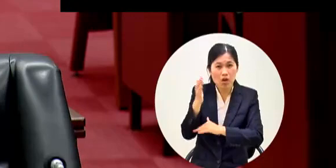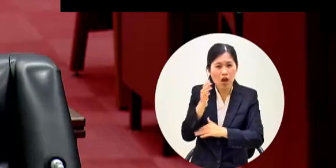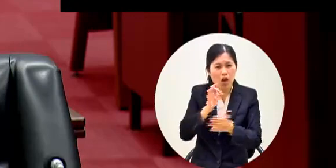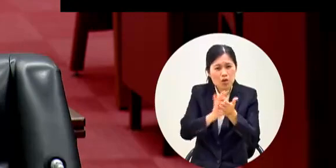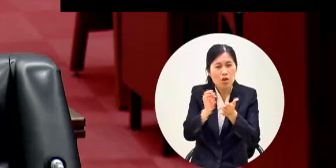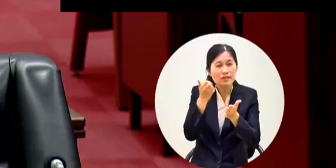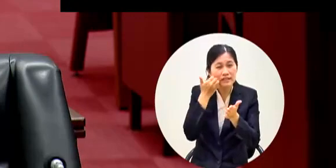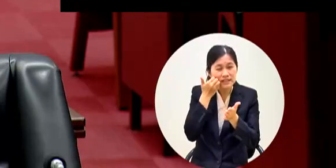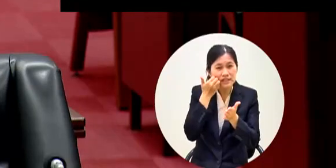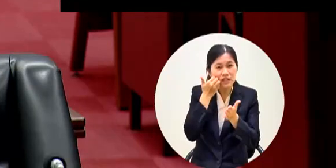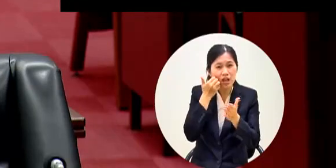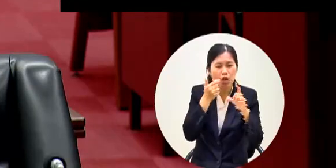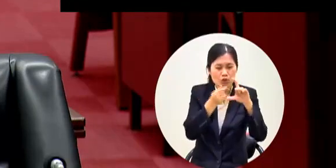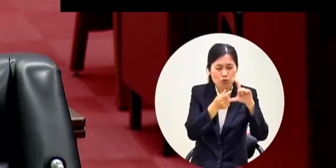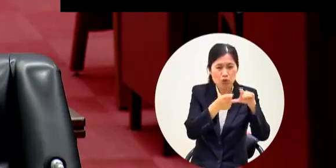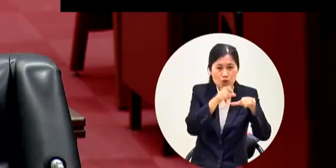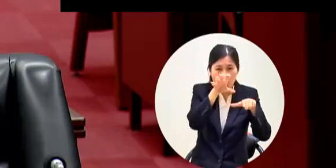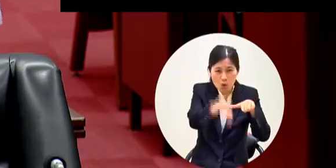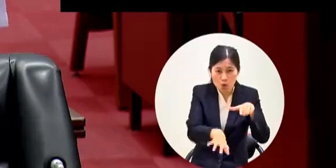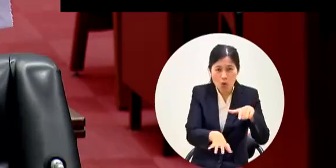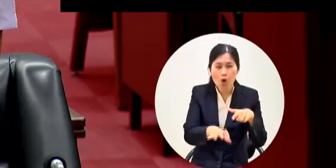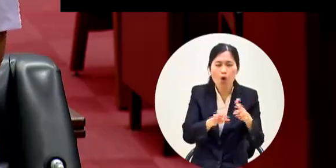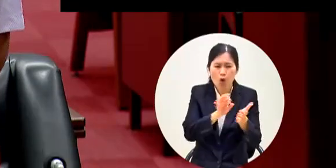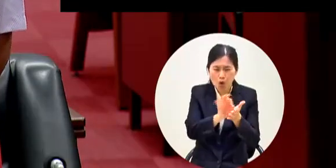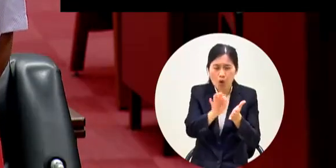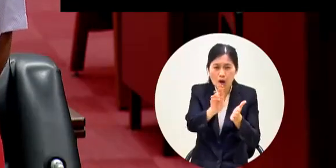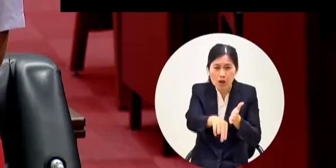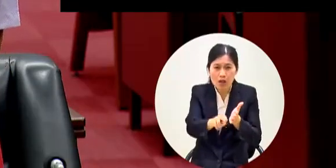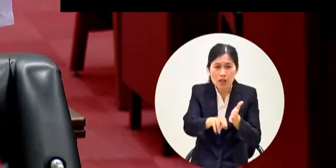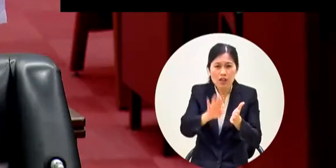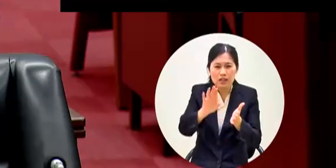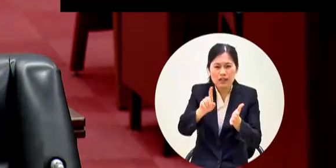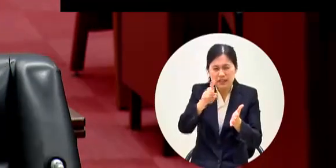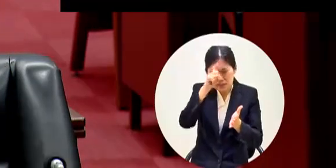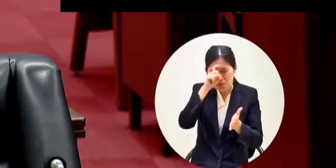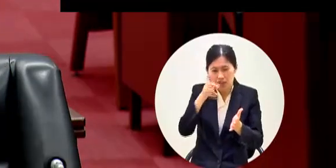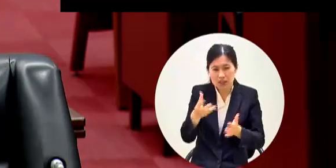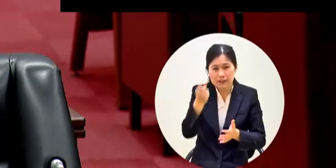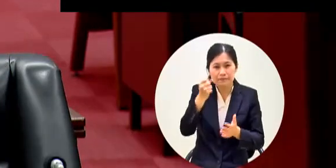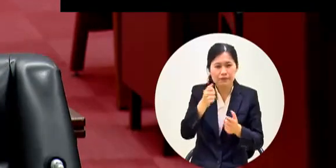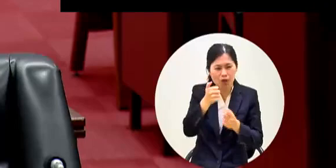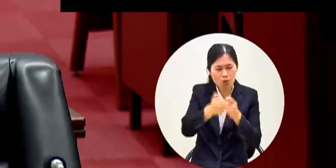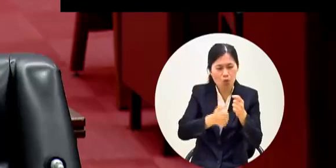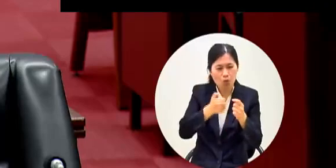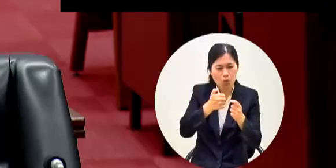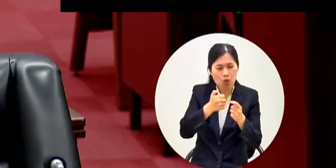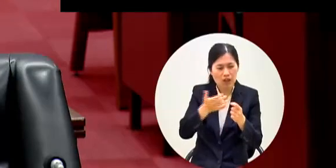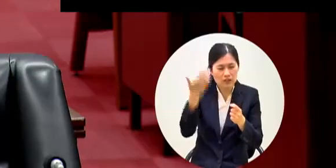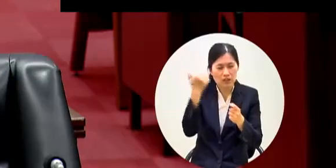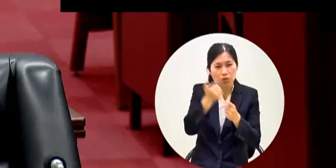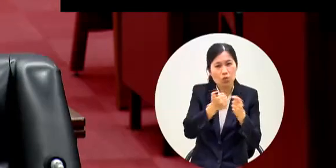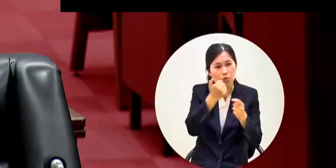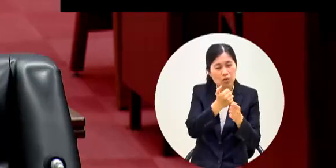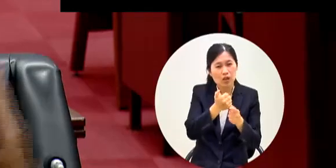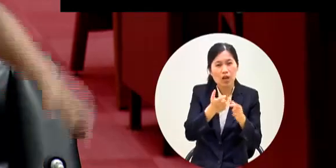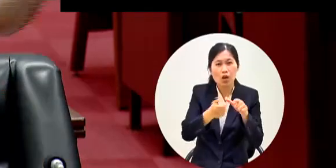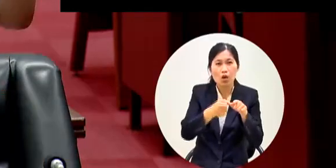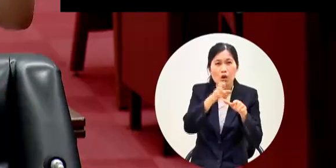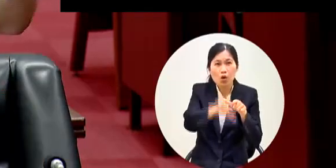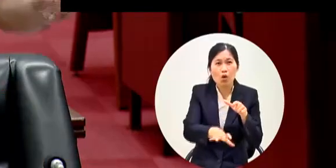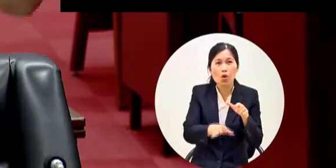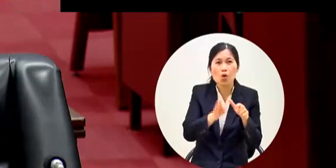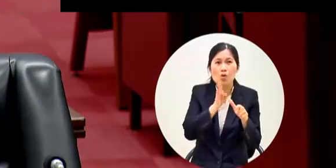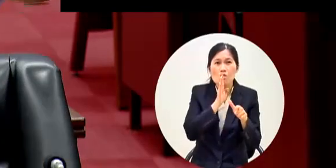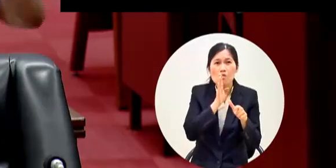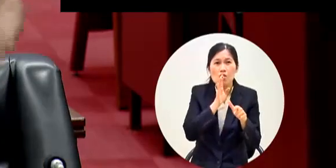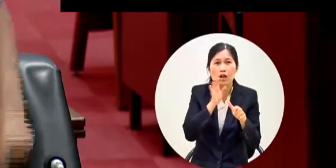任委，他已经协助，所以这个救国团我希望变成区公所的，他是主管机关是中央人